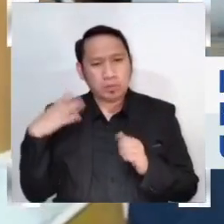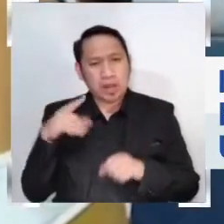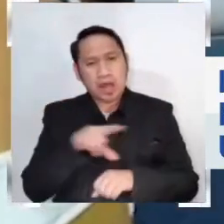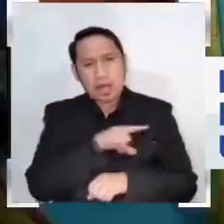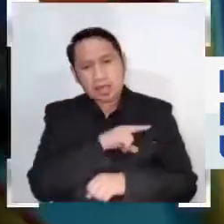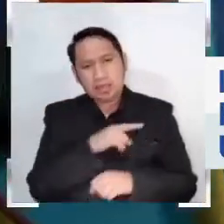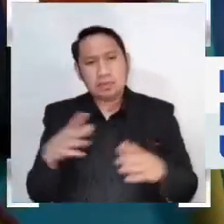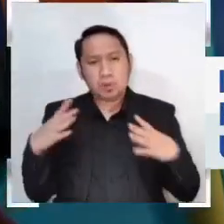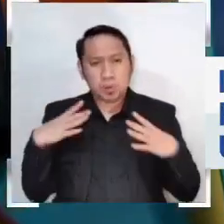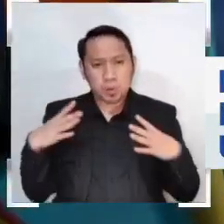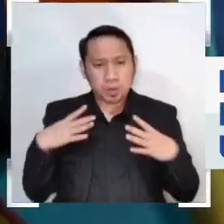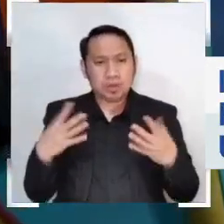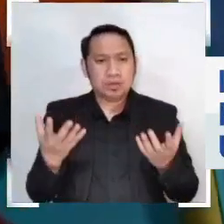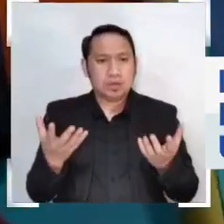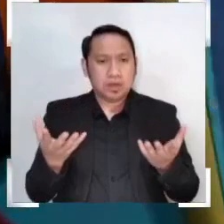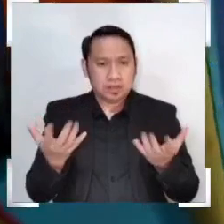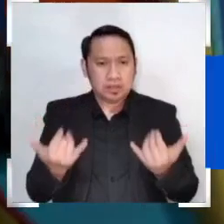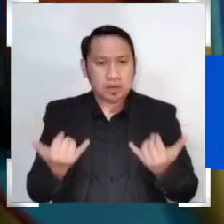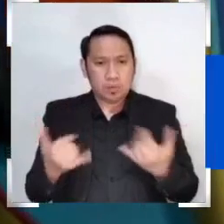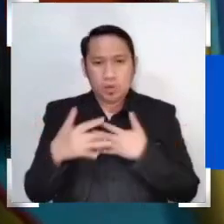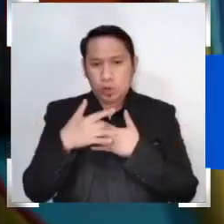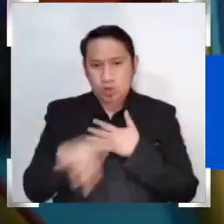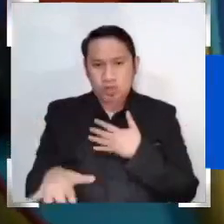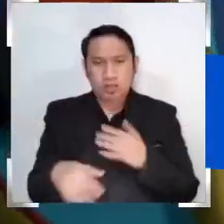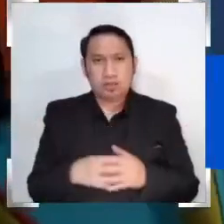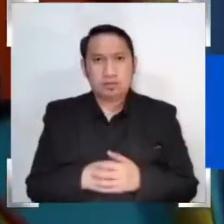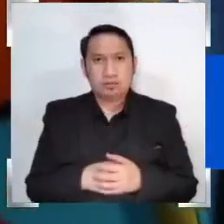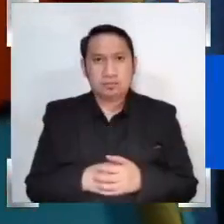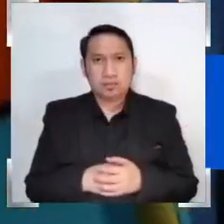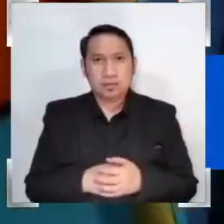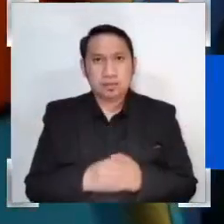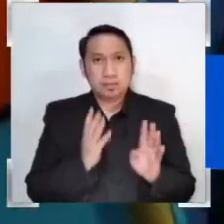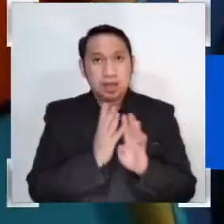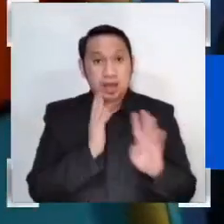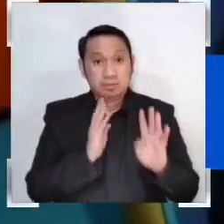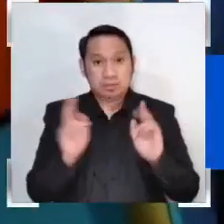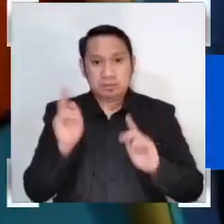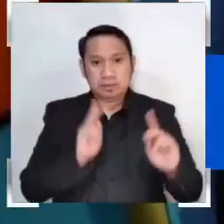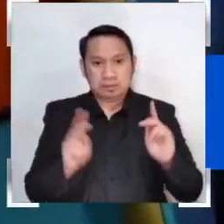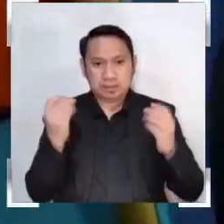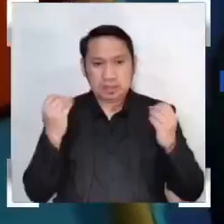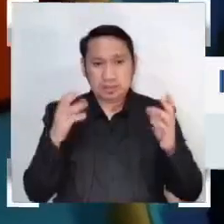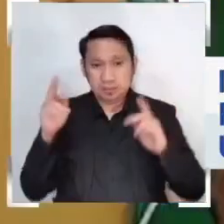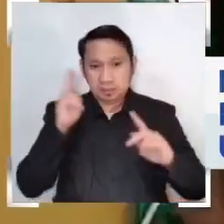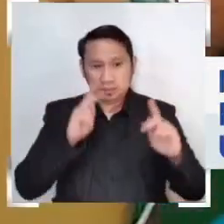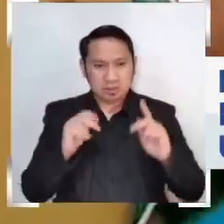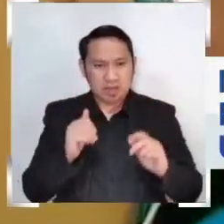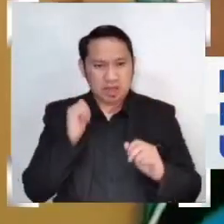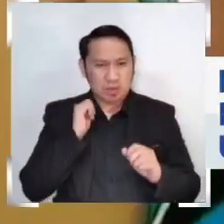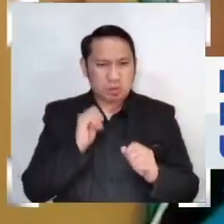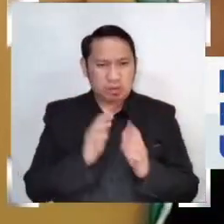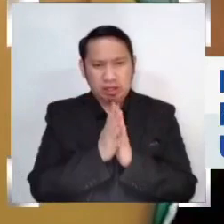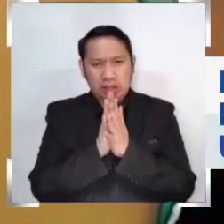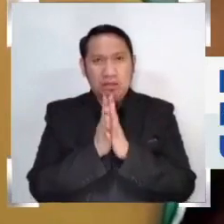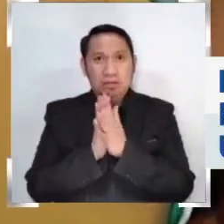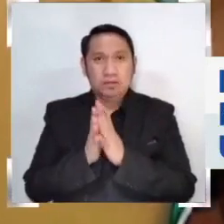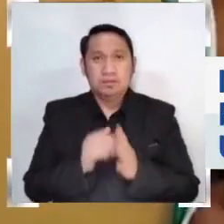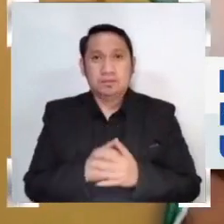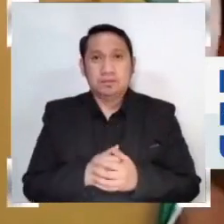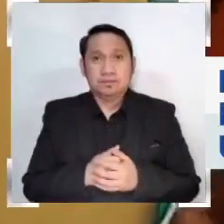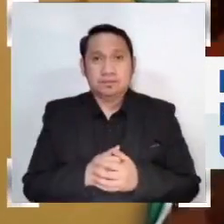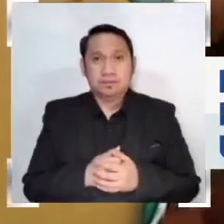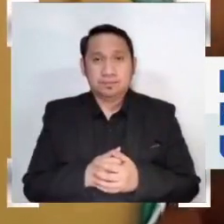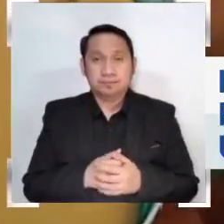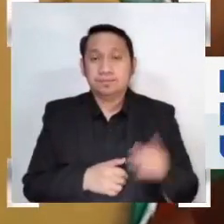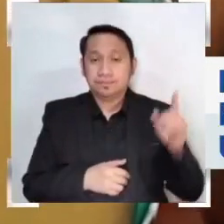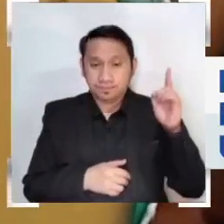uwi. Maaba yung pila eh. Marami tao eh. Ayoko makipagsiksikan eh. Sasagarin na rin daw ni